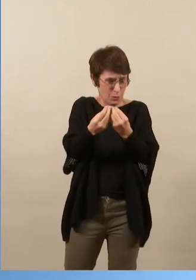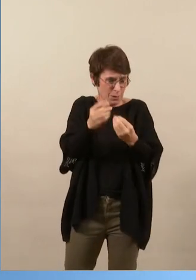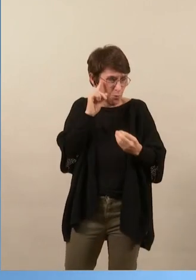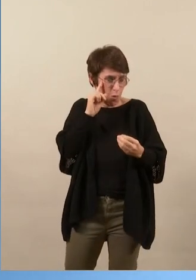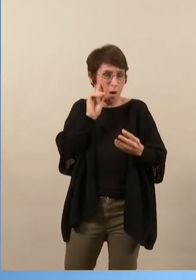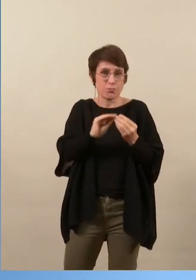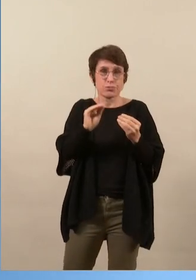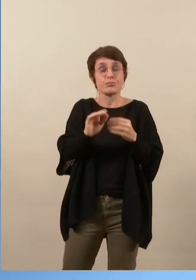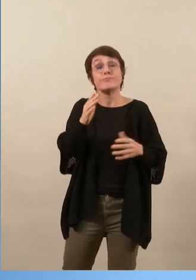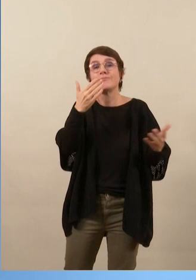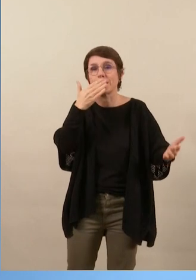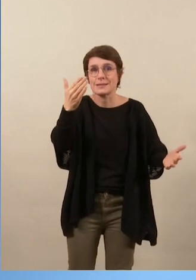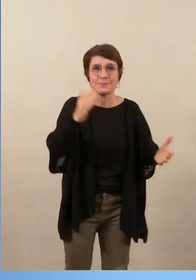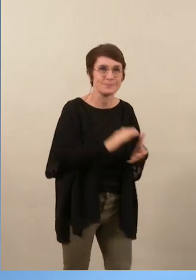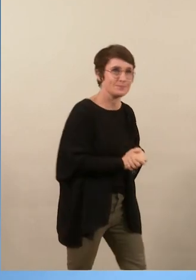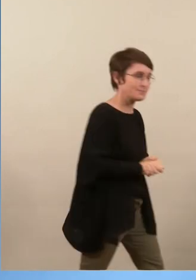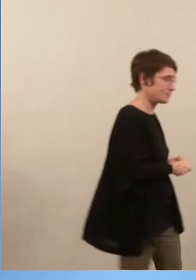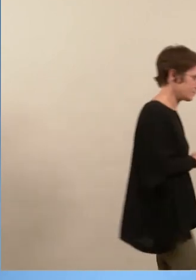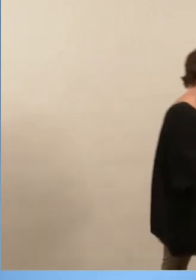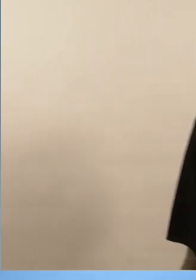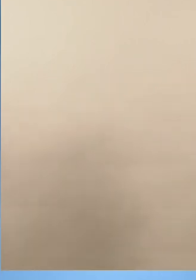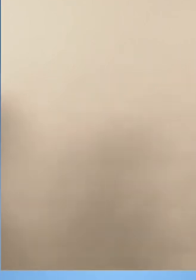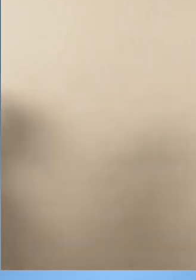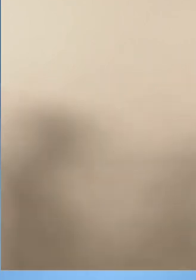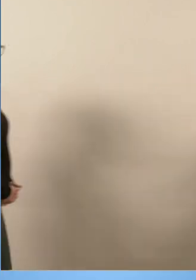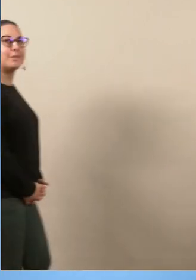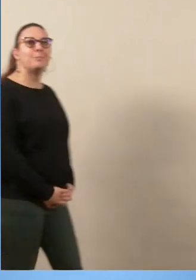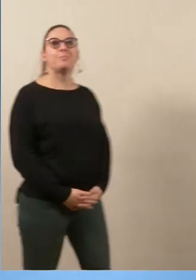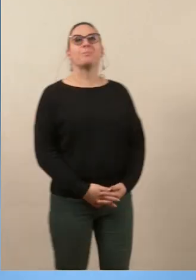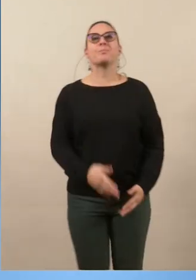également merci merci Madame